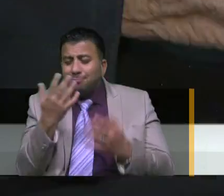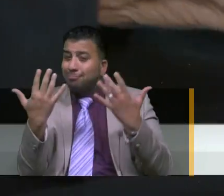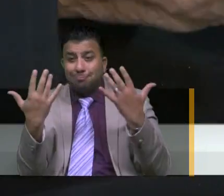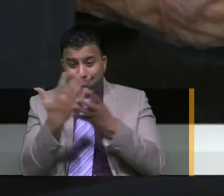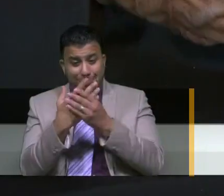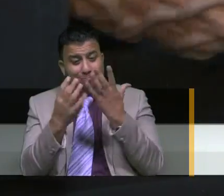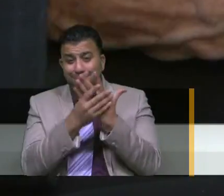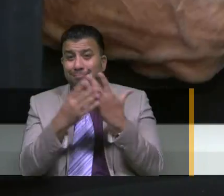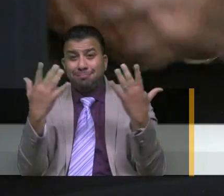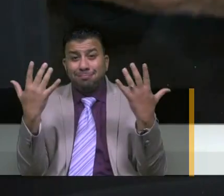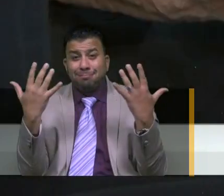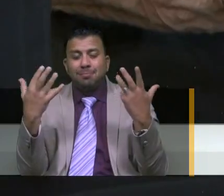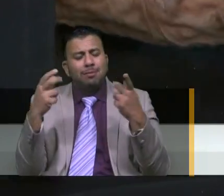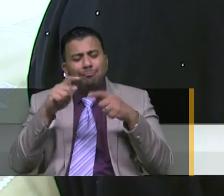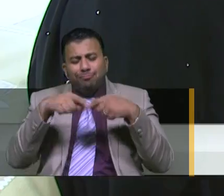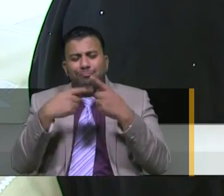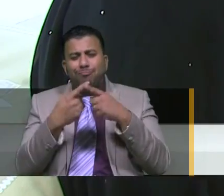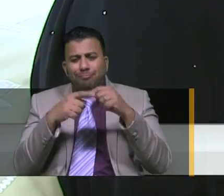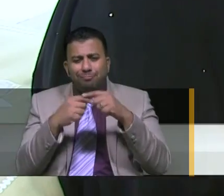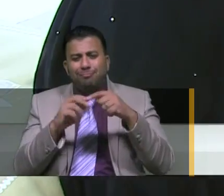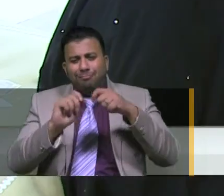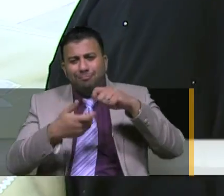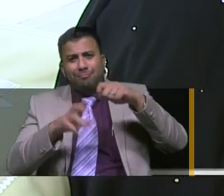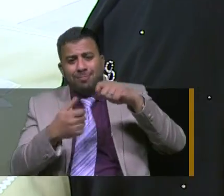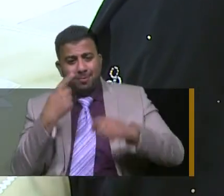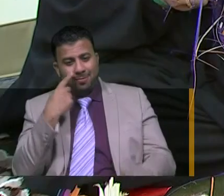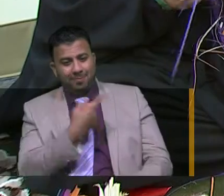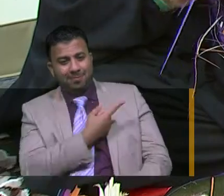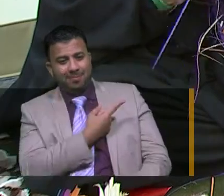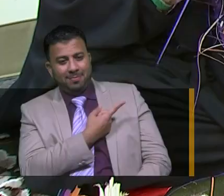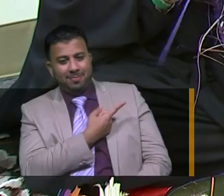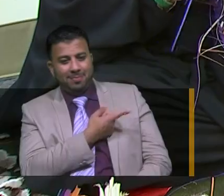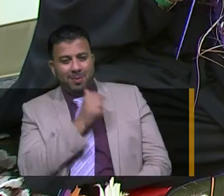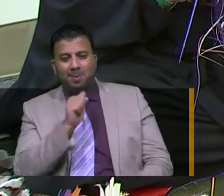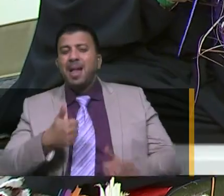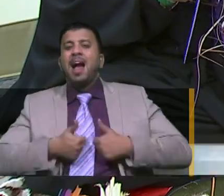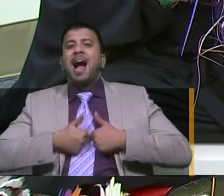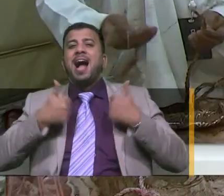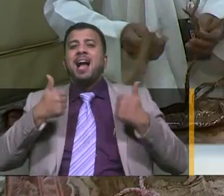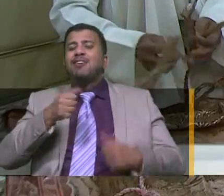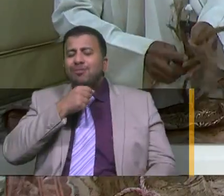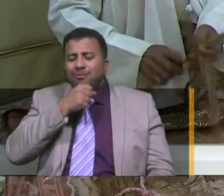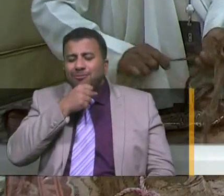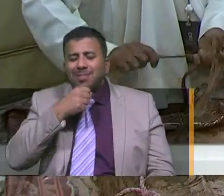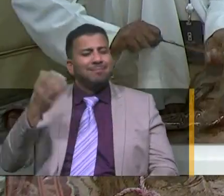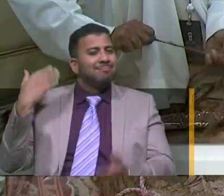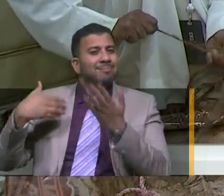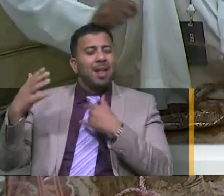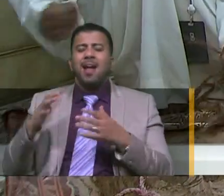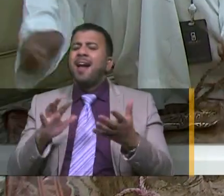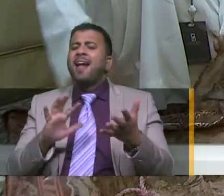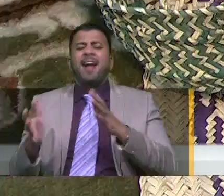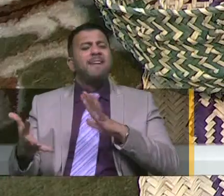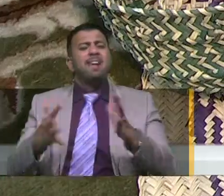بأناملهم صناعات تقليدية عاكسين عبرها ملامح من حياة الأجداد وكيف